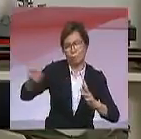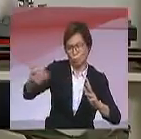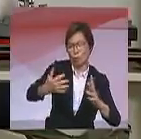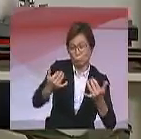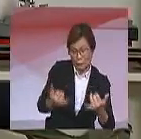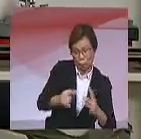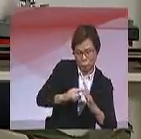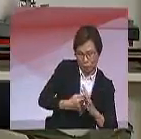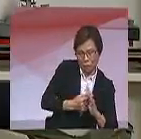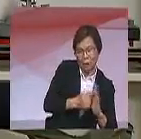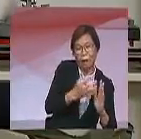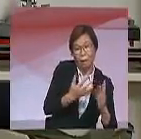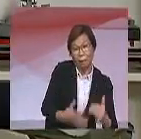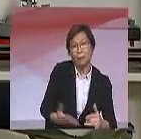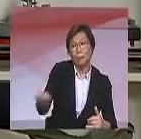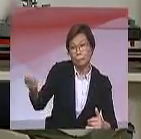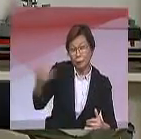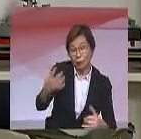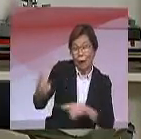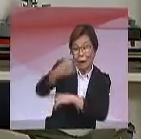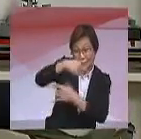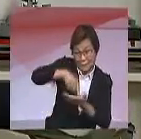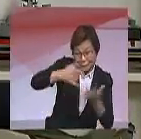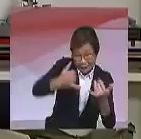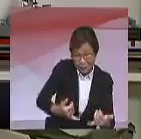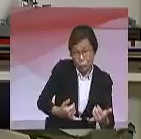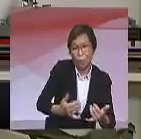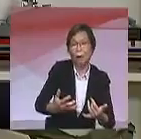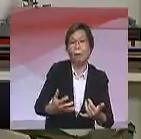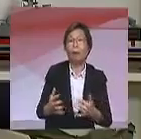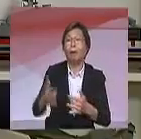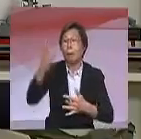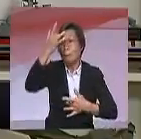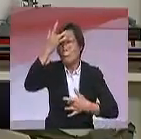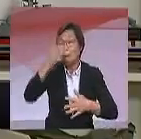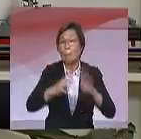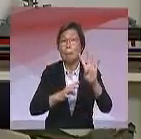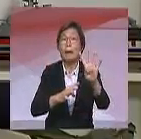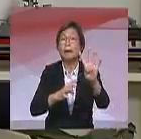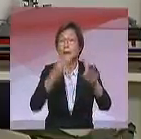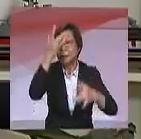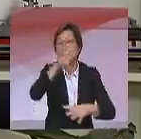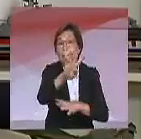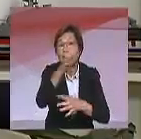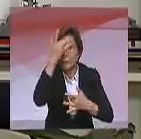hari ini dan difahamkan bahawa hari ini telah pun menerima 4 pesakit.